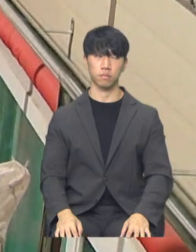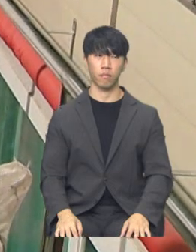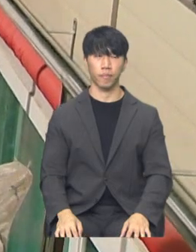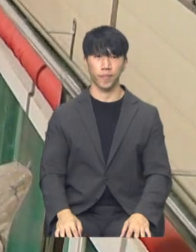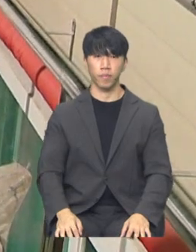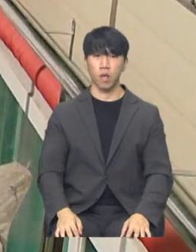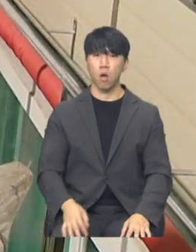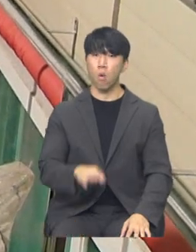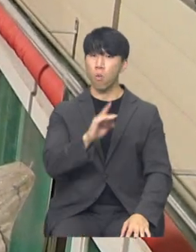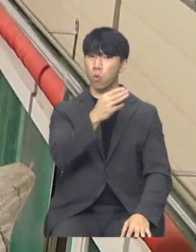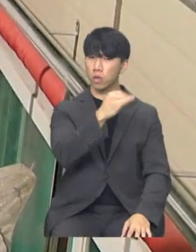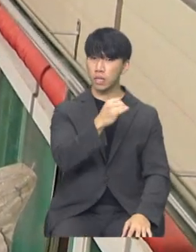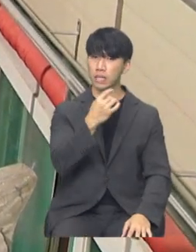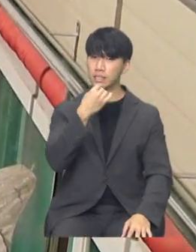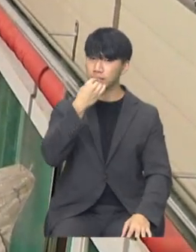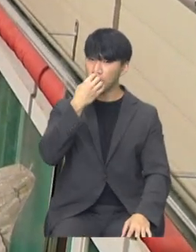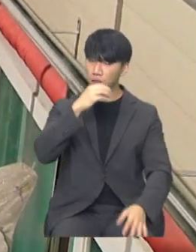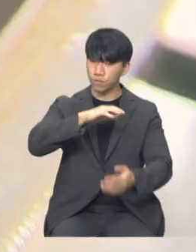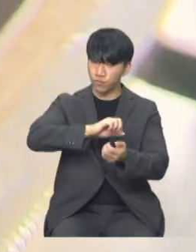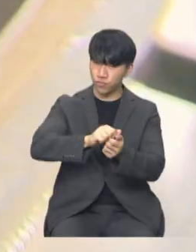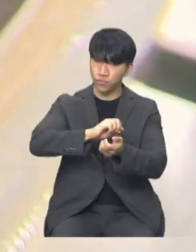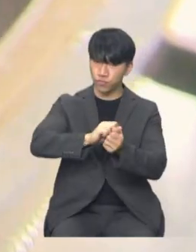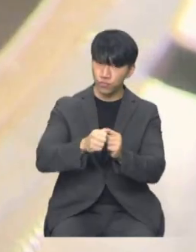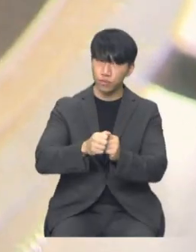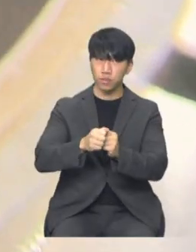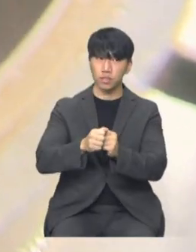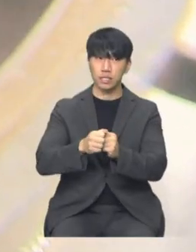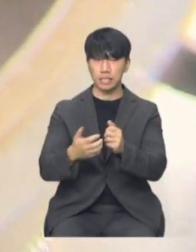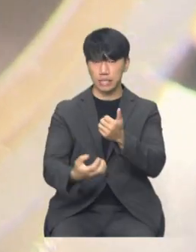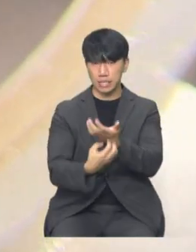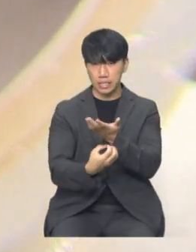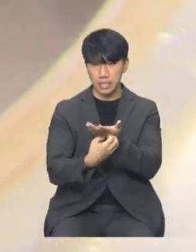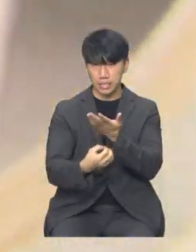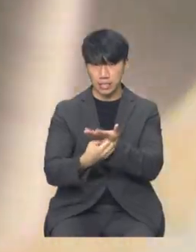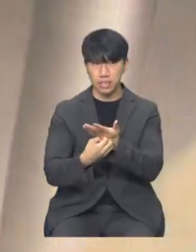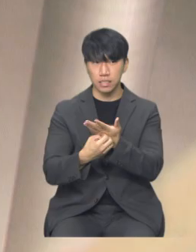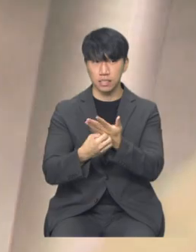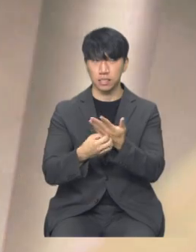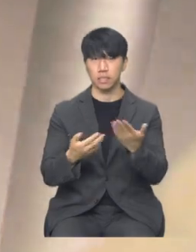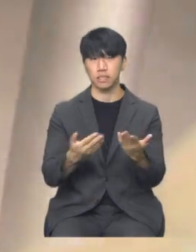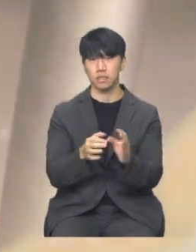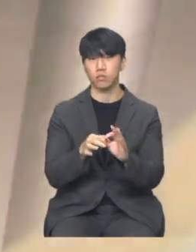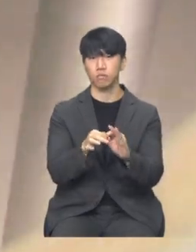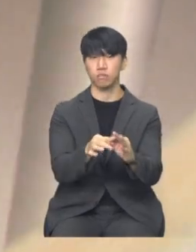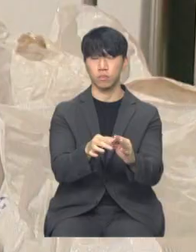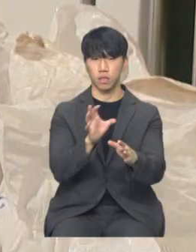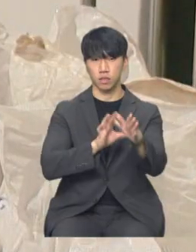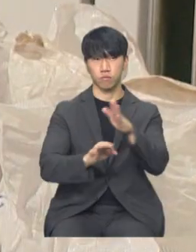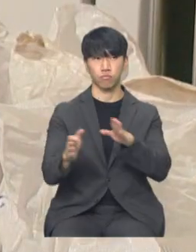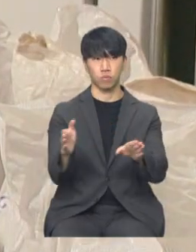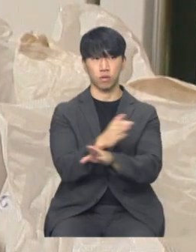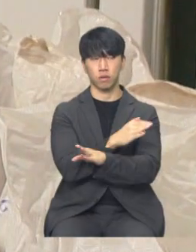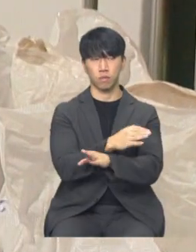보리와 쌀을 분쇄하고 끓이고 발효하는 작업이 이어집니다. 이른 아침부터